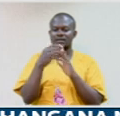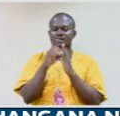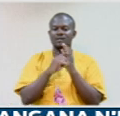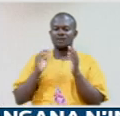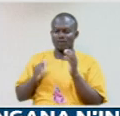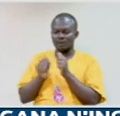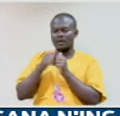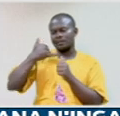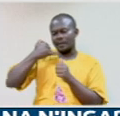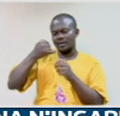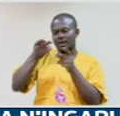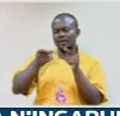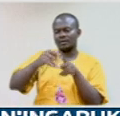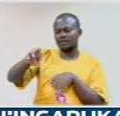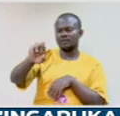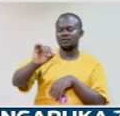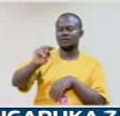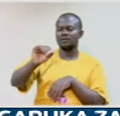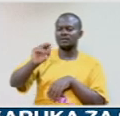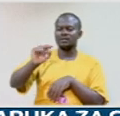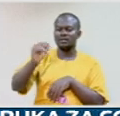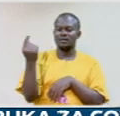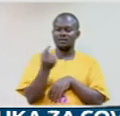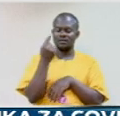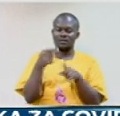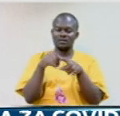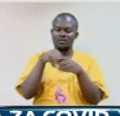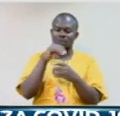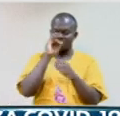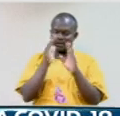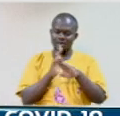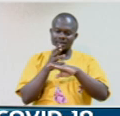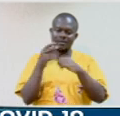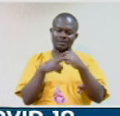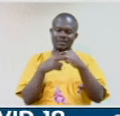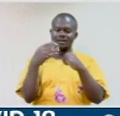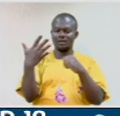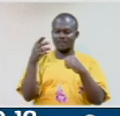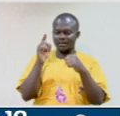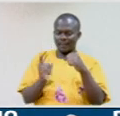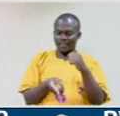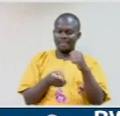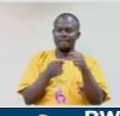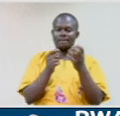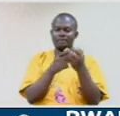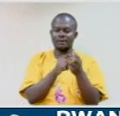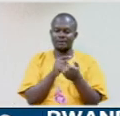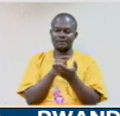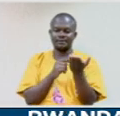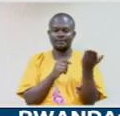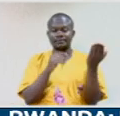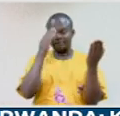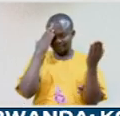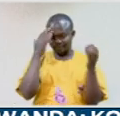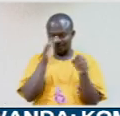Huye na Nyaruguru, paruwasi Runyinya yonyine yiciwe Abatutsi bagera ku 75,000 babaruwe